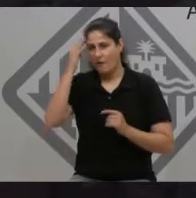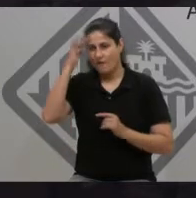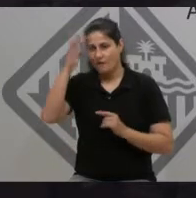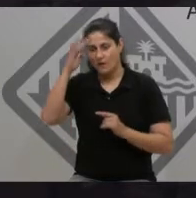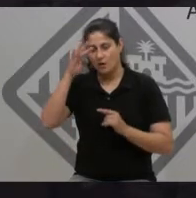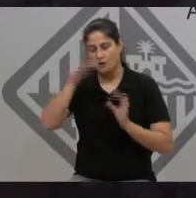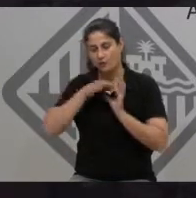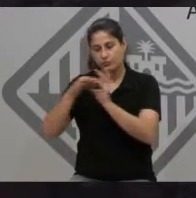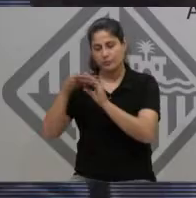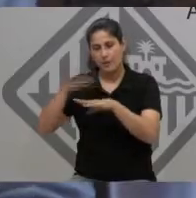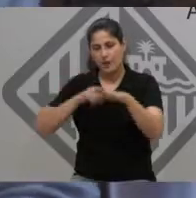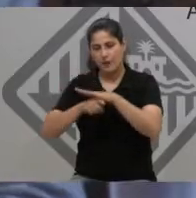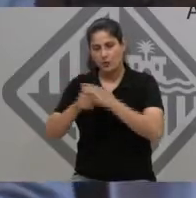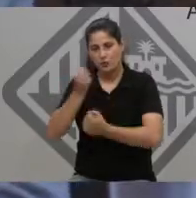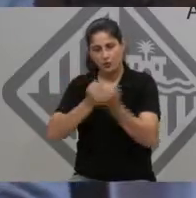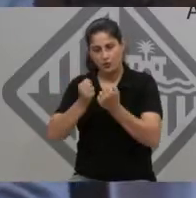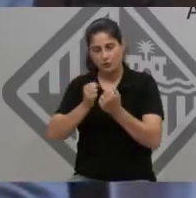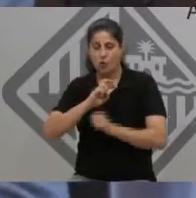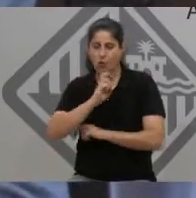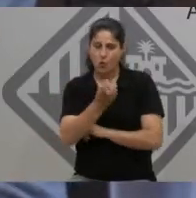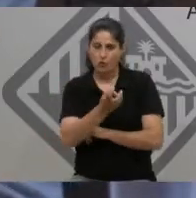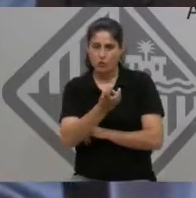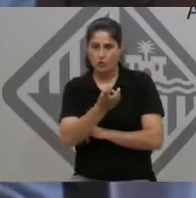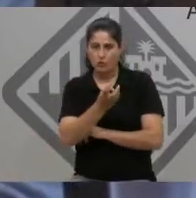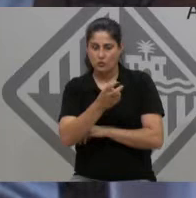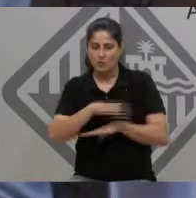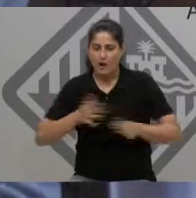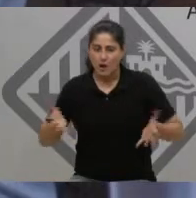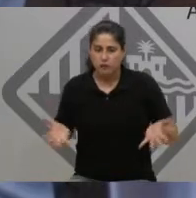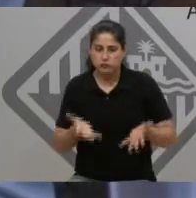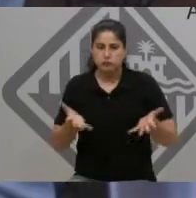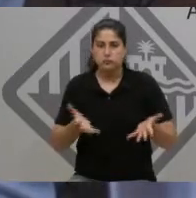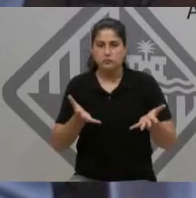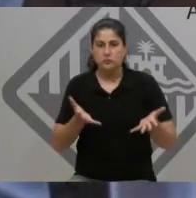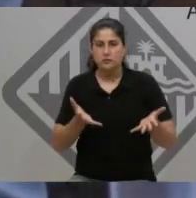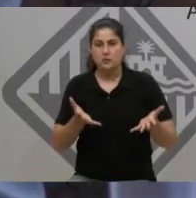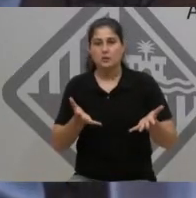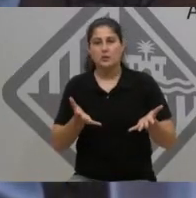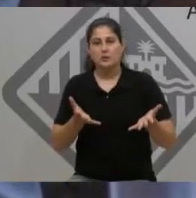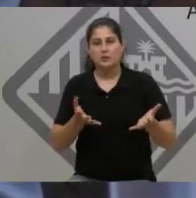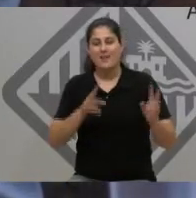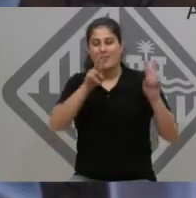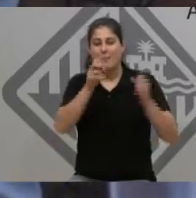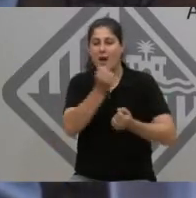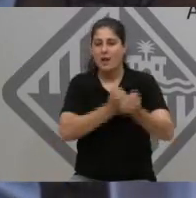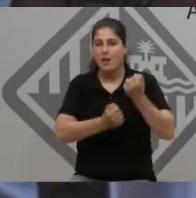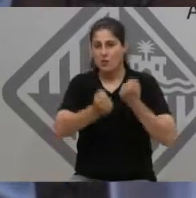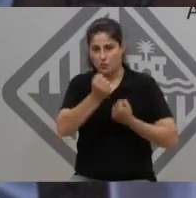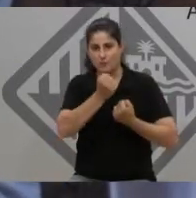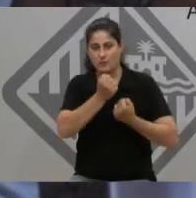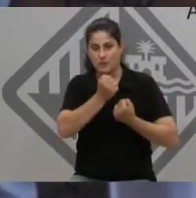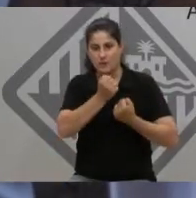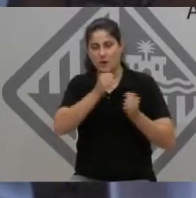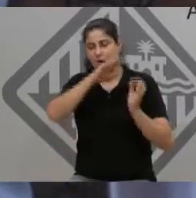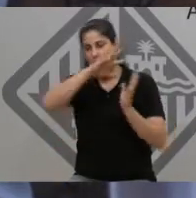gestió econòmica i, en part, adreçades a donar un impuls a tot l'àmbit de l'economia, els